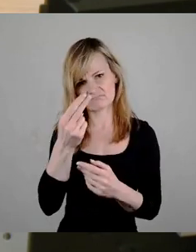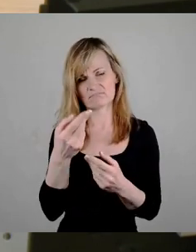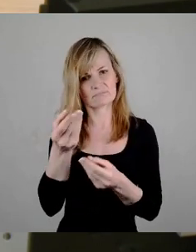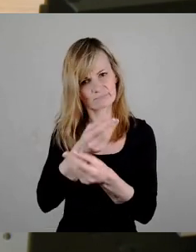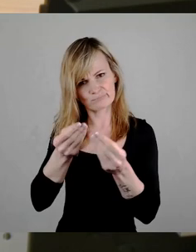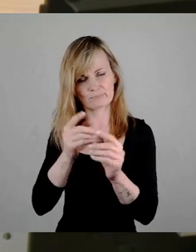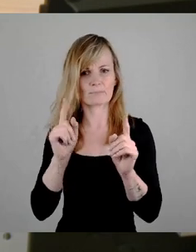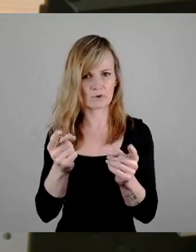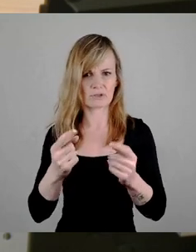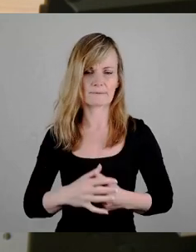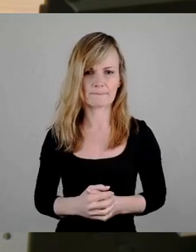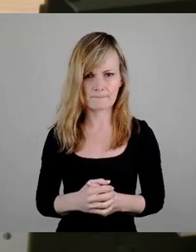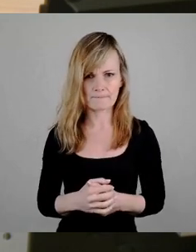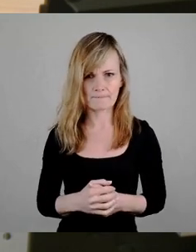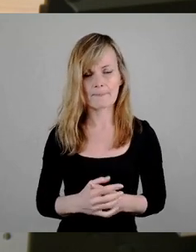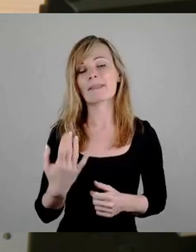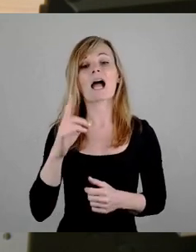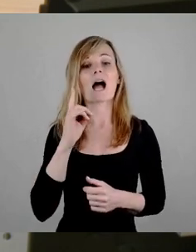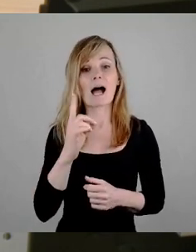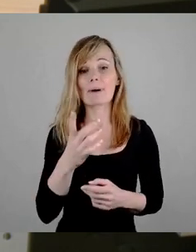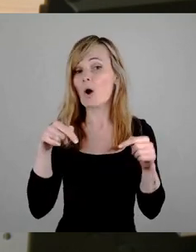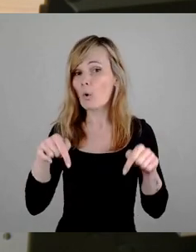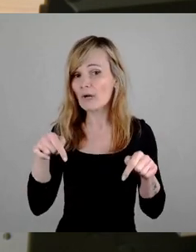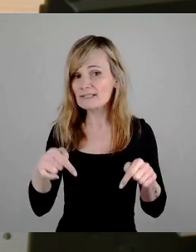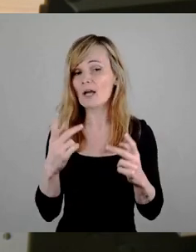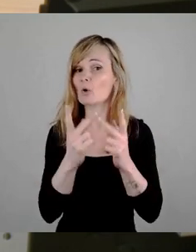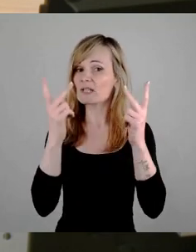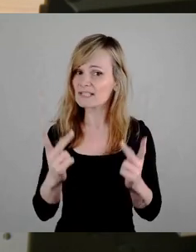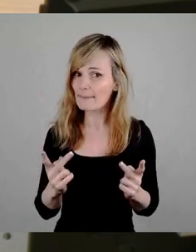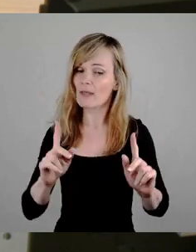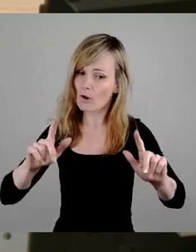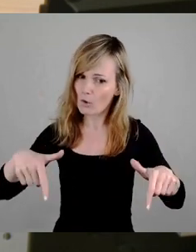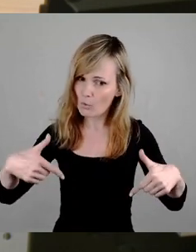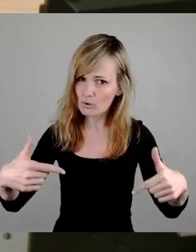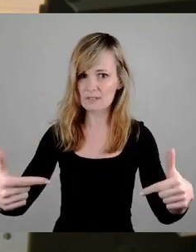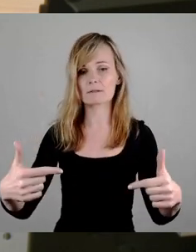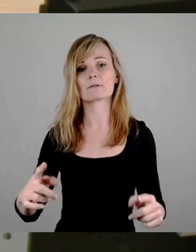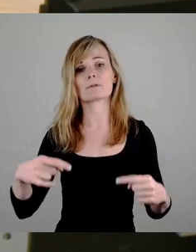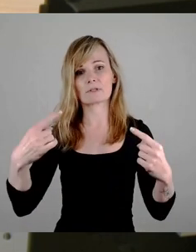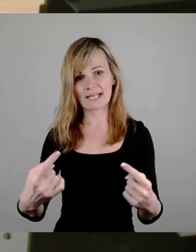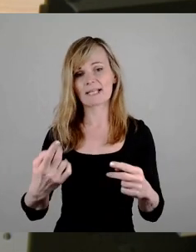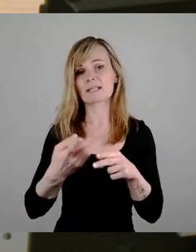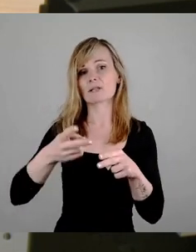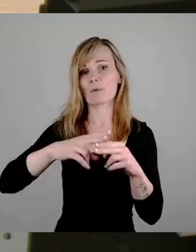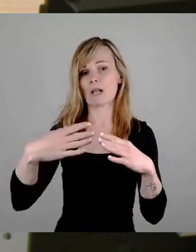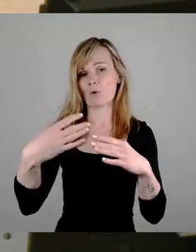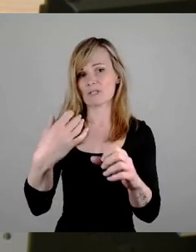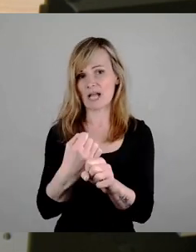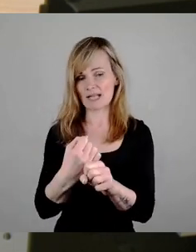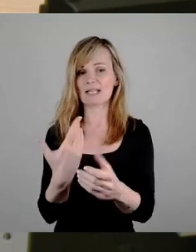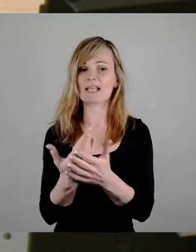Aber wir sollten heute das Konzept auf den Weg bringen und im nächsten Doppelhaushalt vor allen Dingen dafür auch